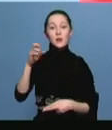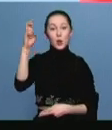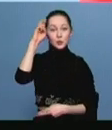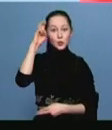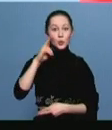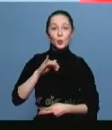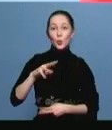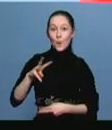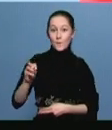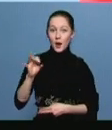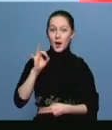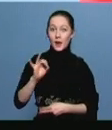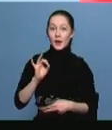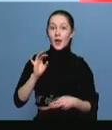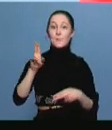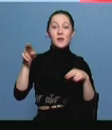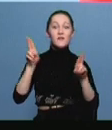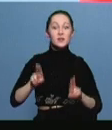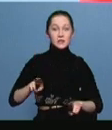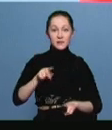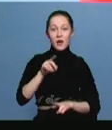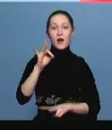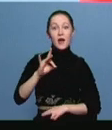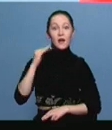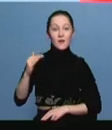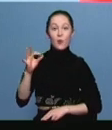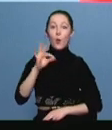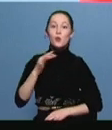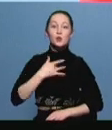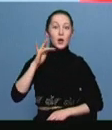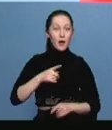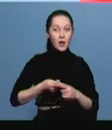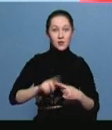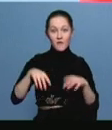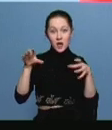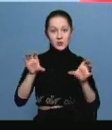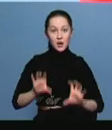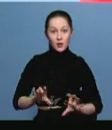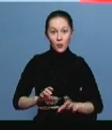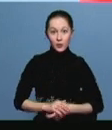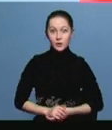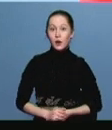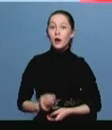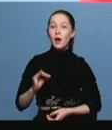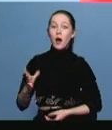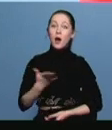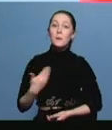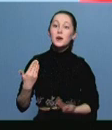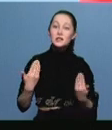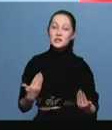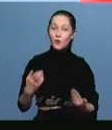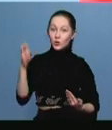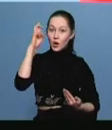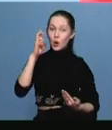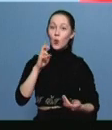и правительству Российской Федерации об ужесточении данного законодательства. Мы сегодня в Государственном